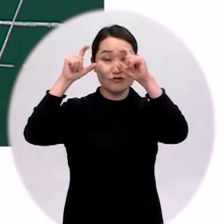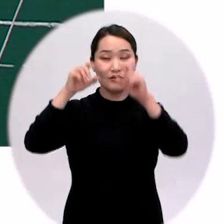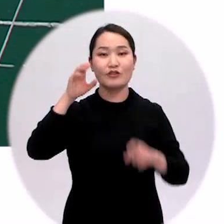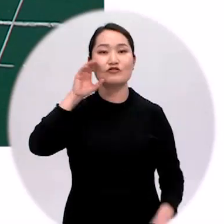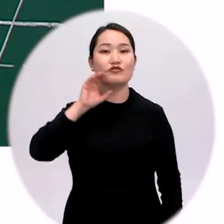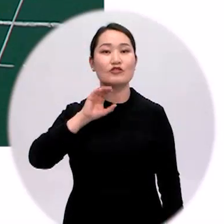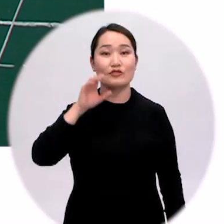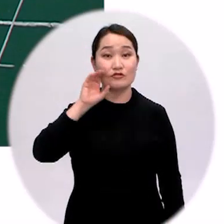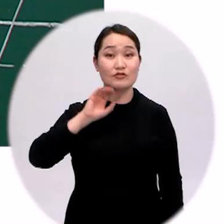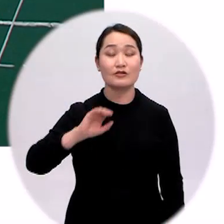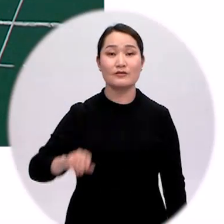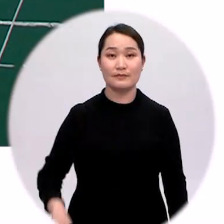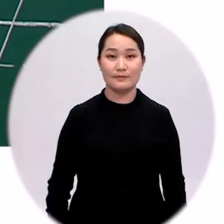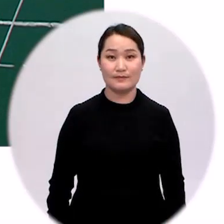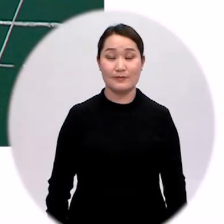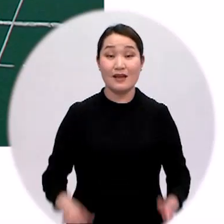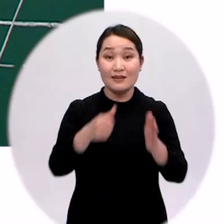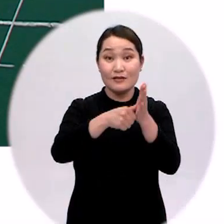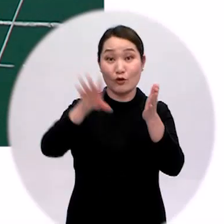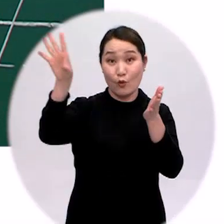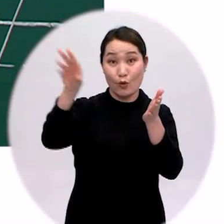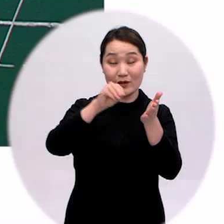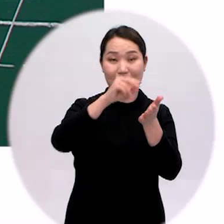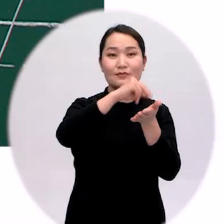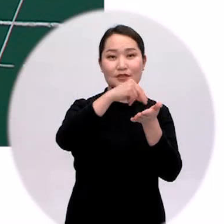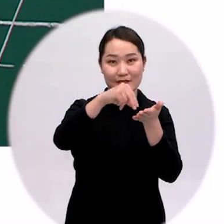өгүүлбэр бичлээ. За, та бүхэн дэвтэртээ бичээрэй.